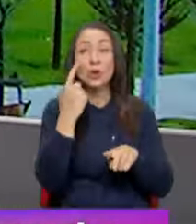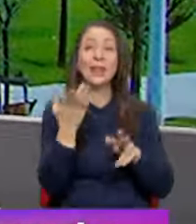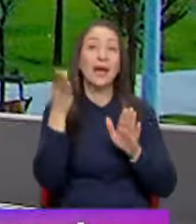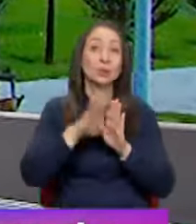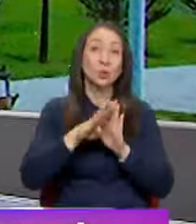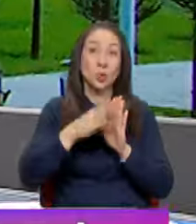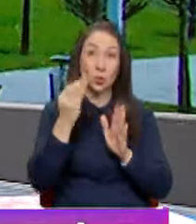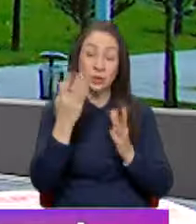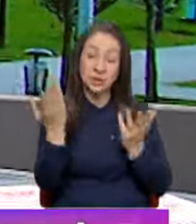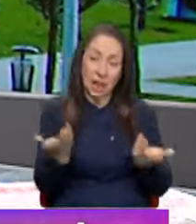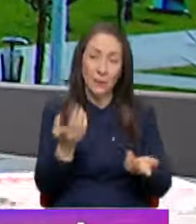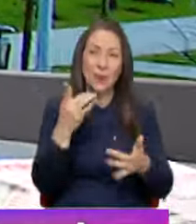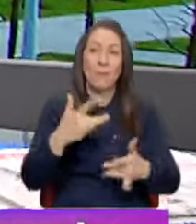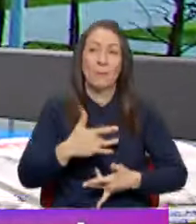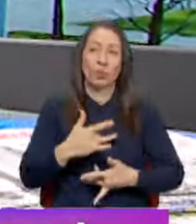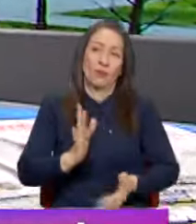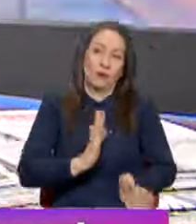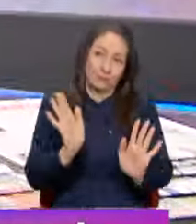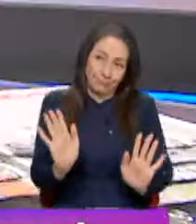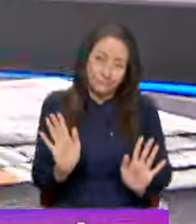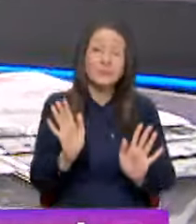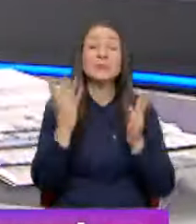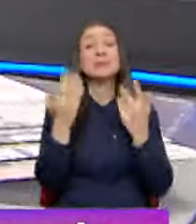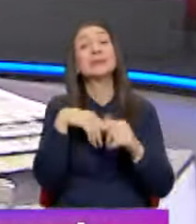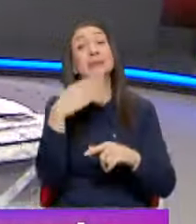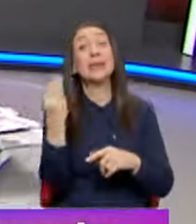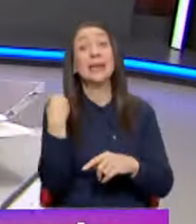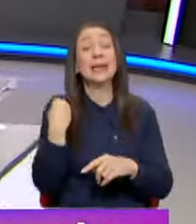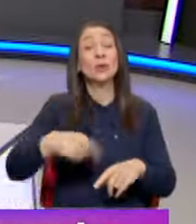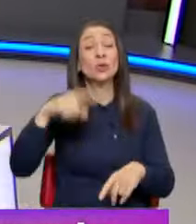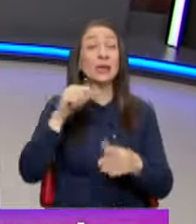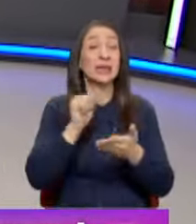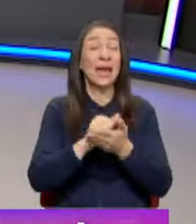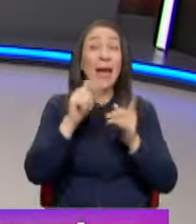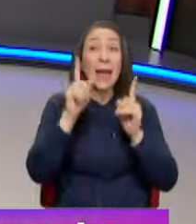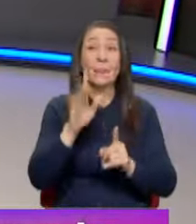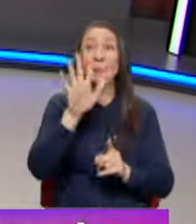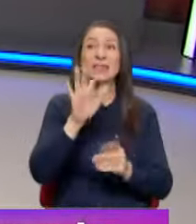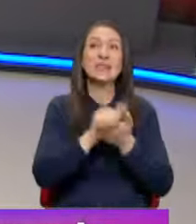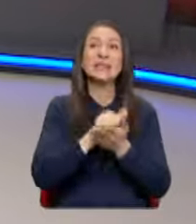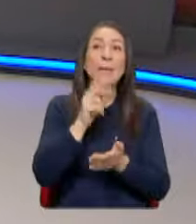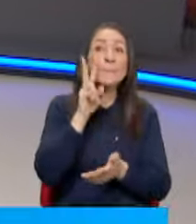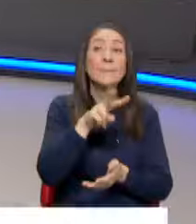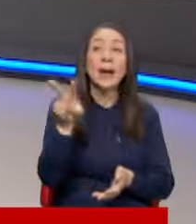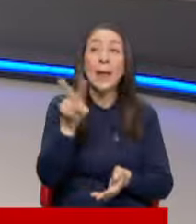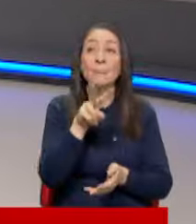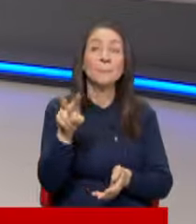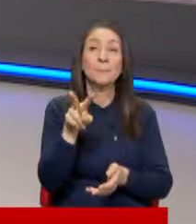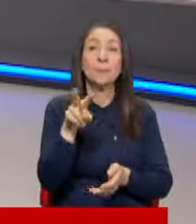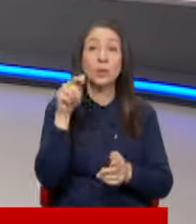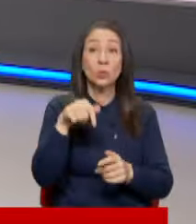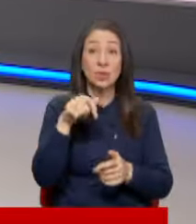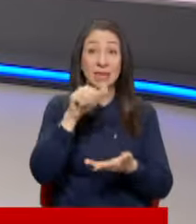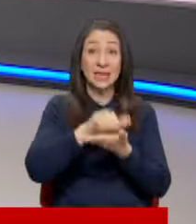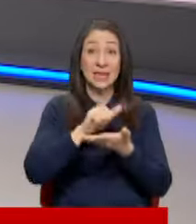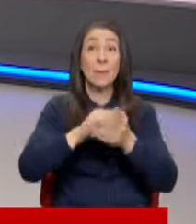ucuz olduğu için elbette bir memnuniyet duyuyoruz E gelelim yeni günün gazeteleri hemen ilk beş gazeteye bakalım bakın bugün